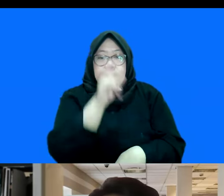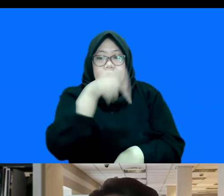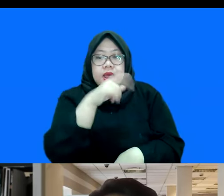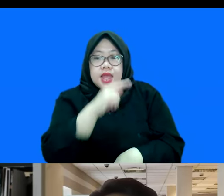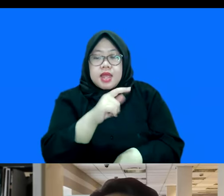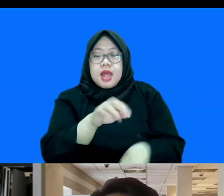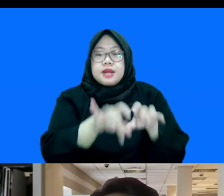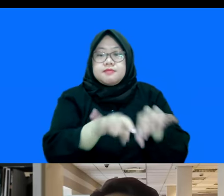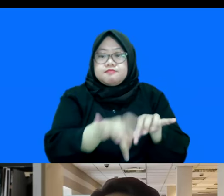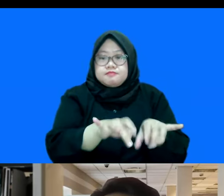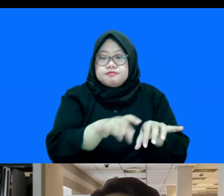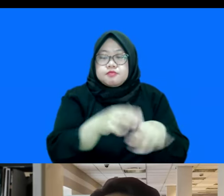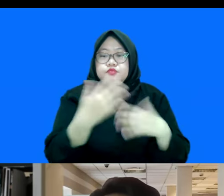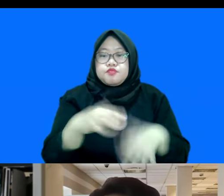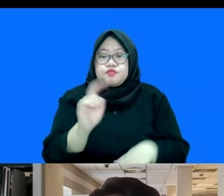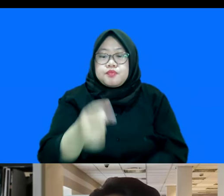komentar ya.